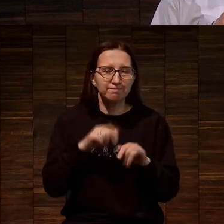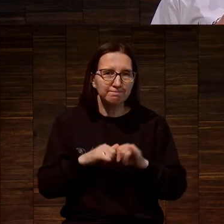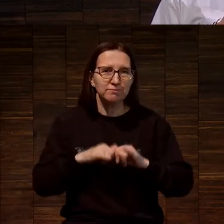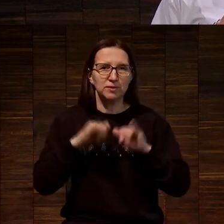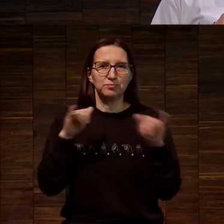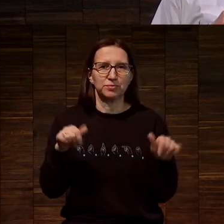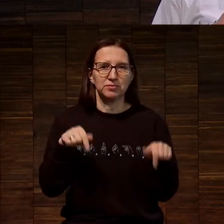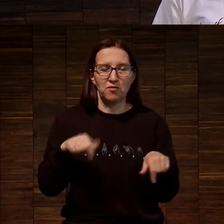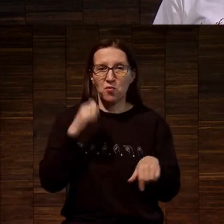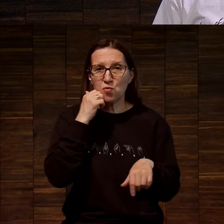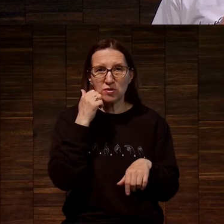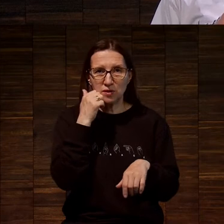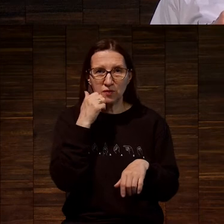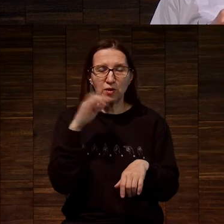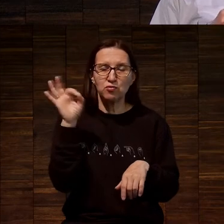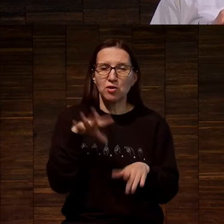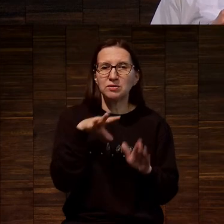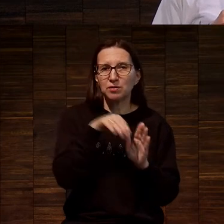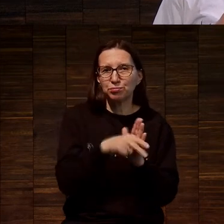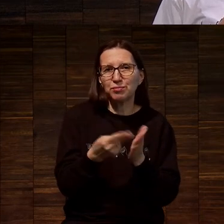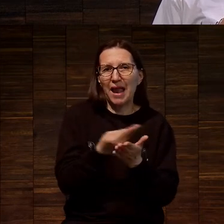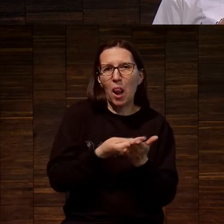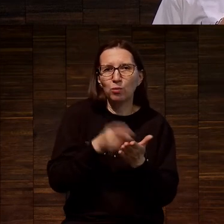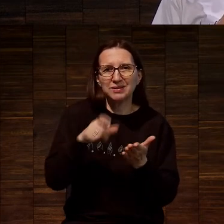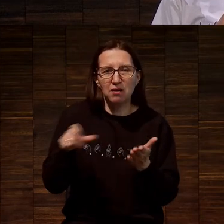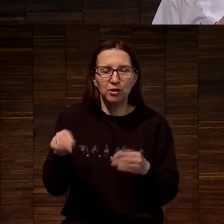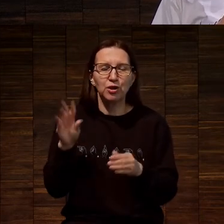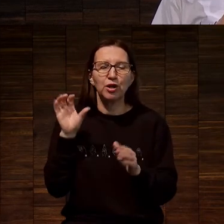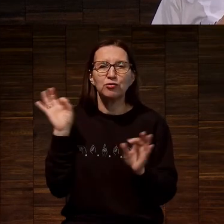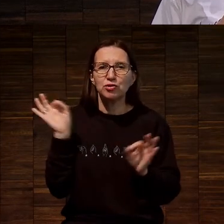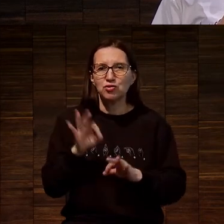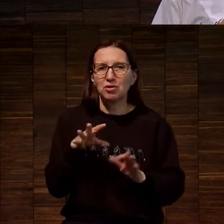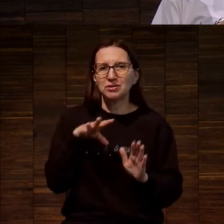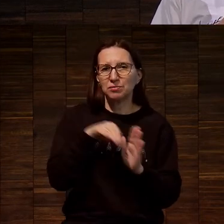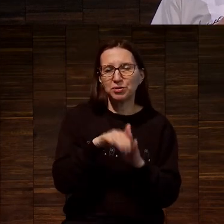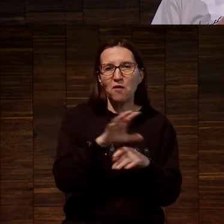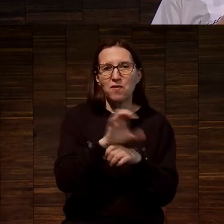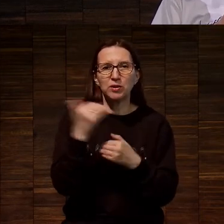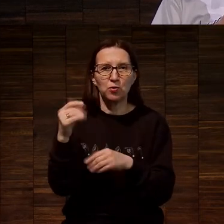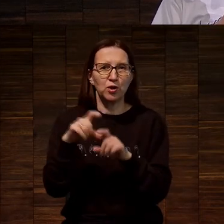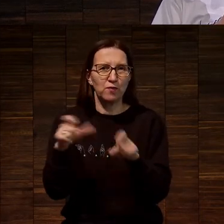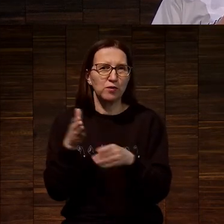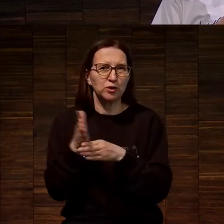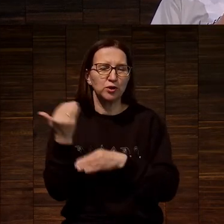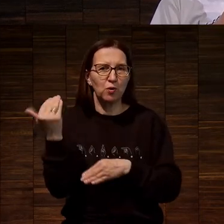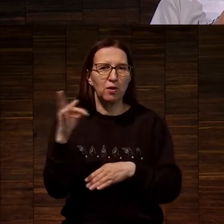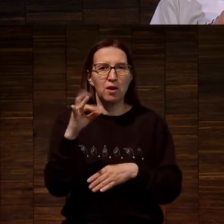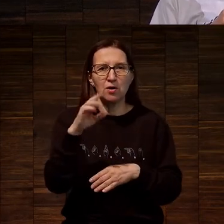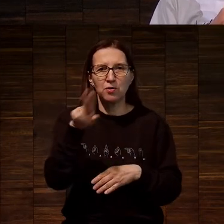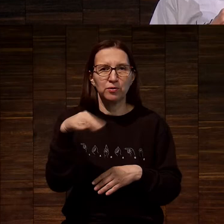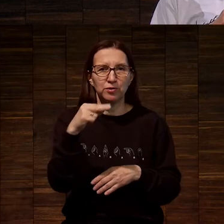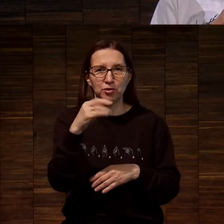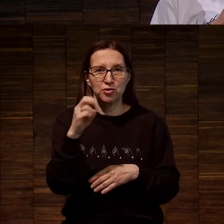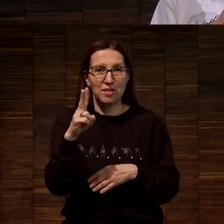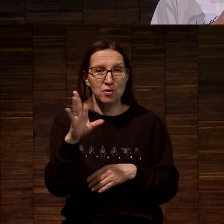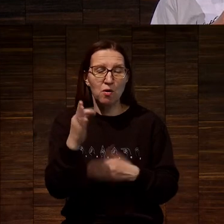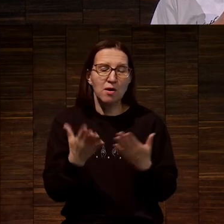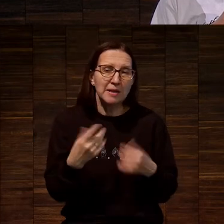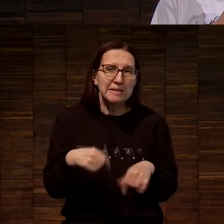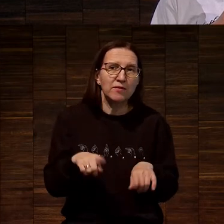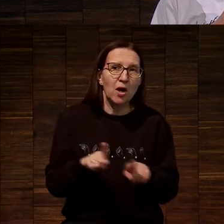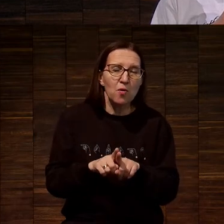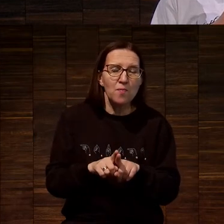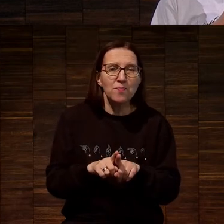разворачивается в Москве, в нем участвуют иллюстраторы, участвуют фотографы школы Родченко. Вот. И если, наверное, в каком-то